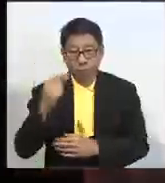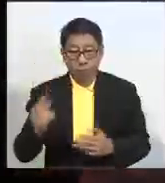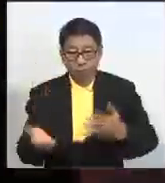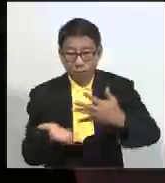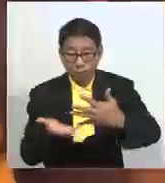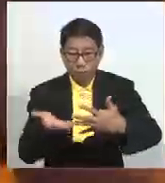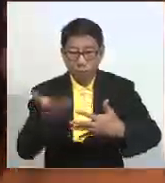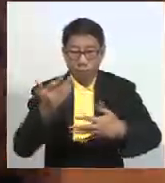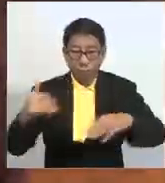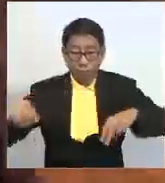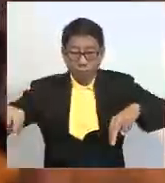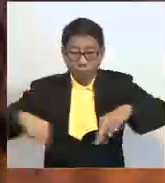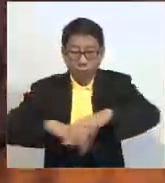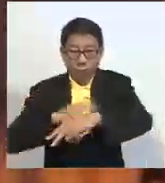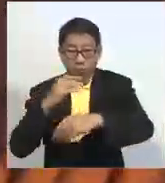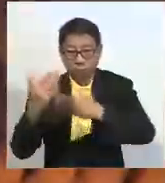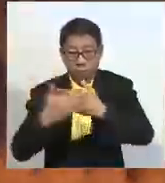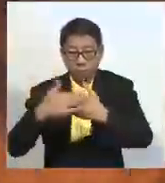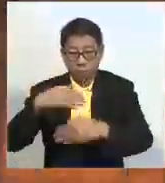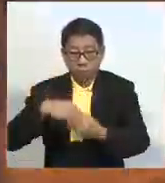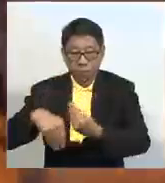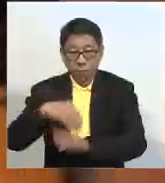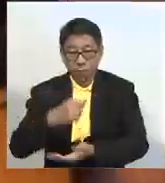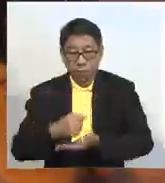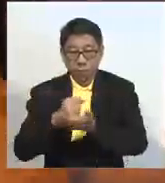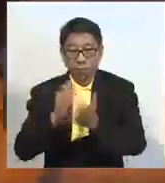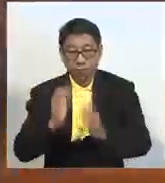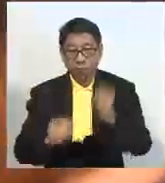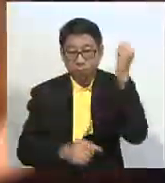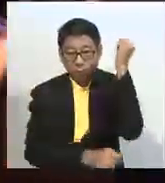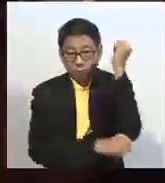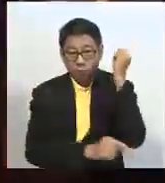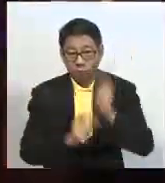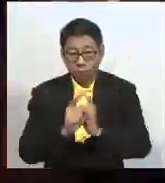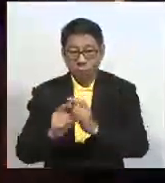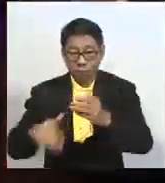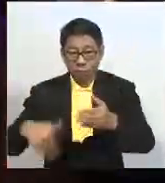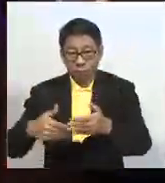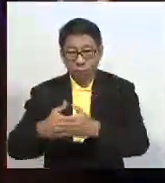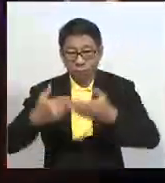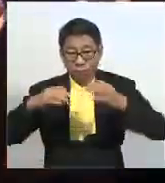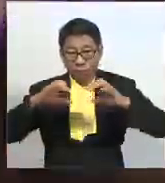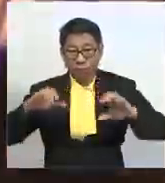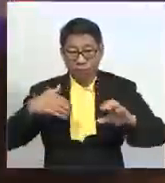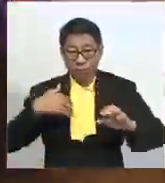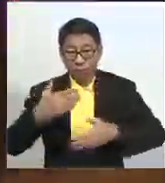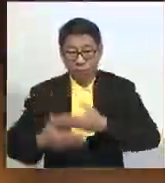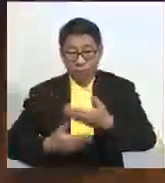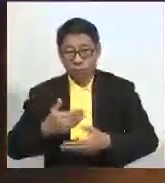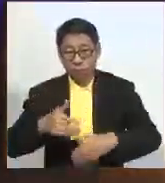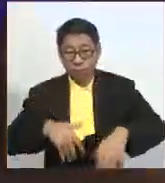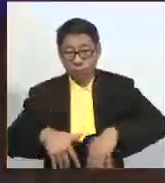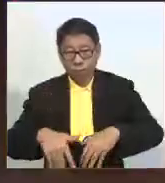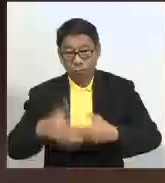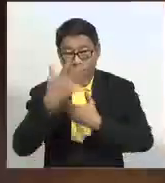ตรีทฟู้ดของไทยและเพื่อกระตุ้นเศรษฐกิจช่วยเหลือผู้มีรายได้น้อยตามนโยบายของรัฐบาลค่ะก็มีพ่อค้าแม่ค้าและประช